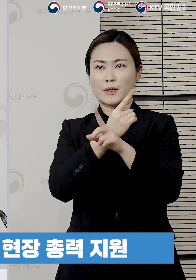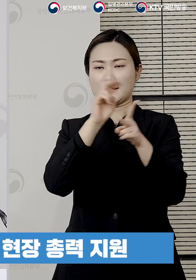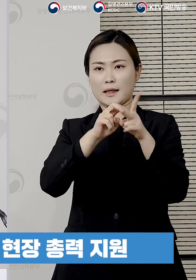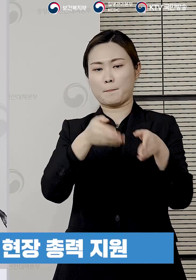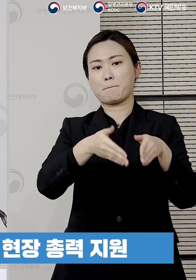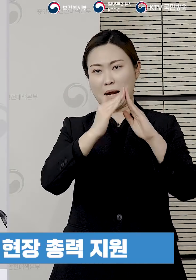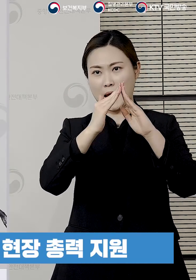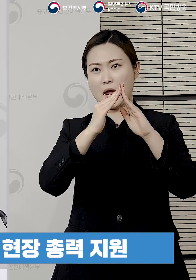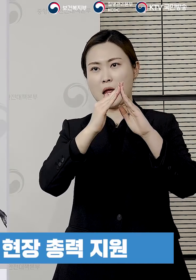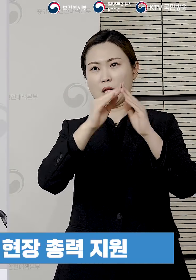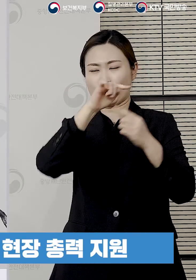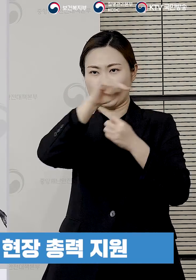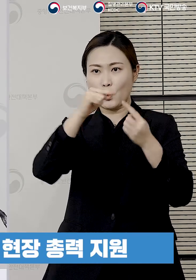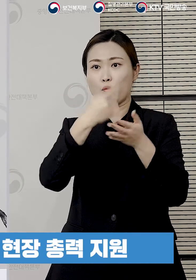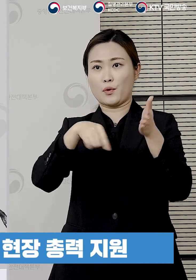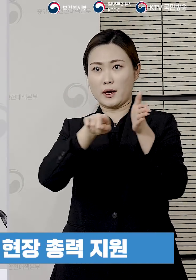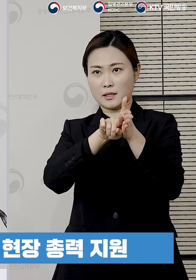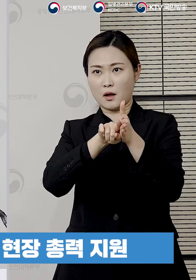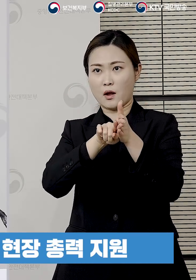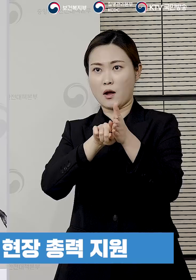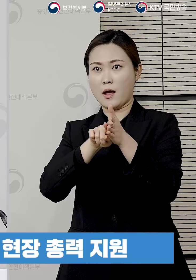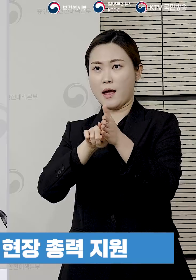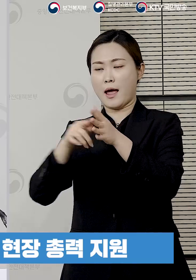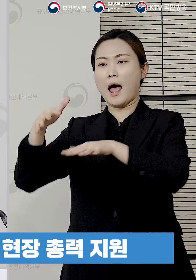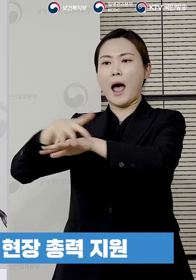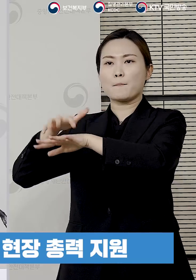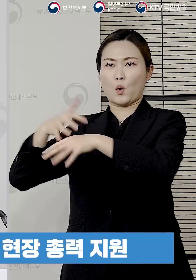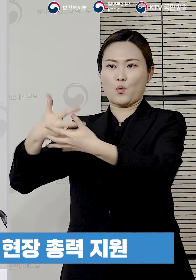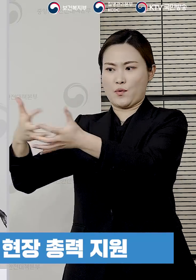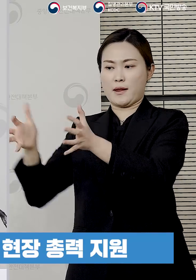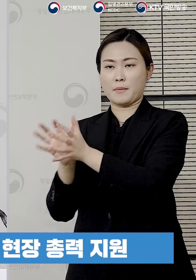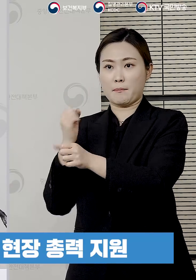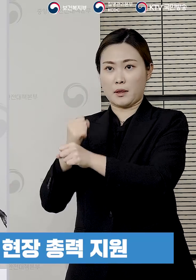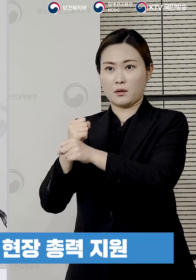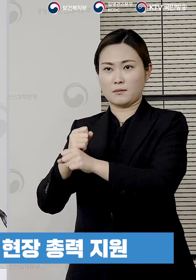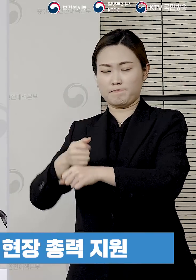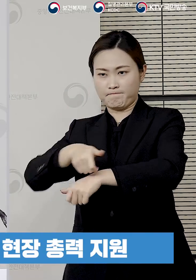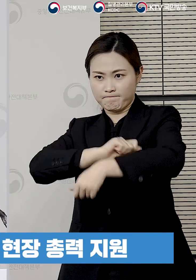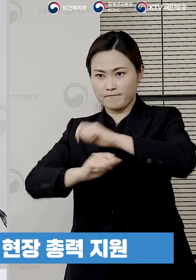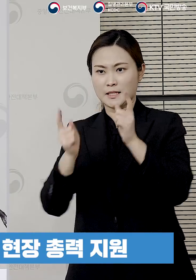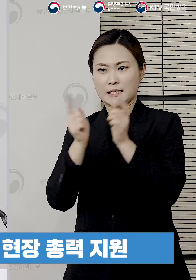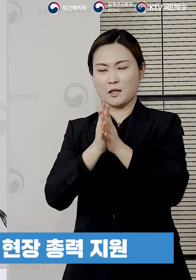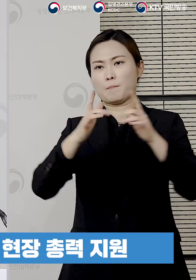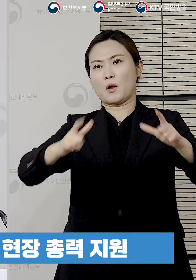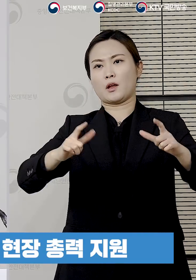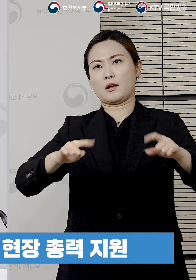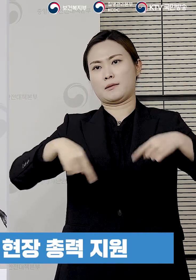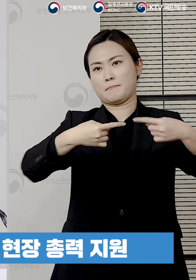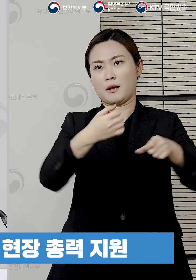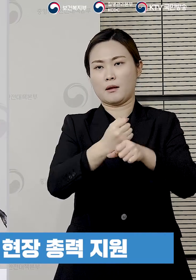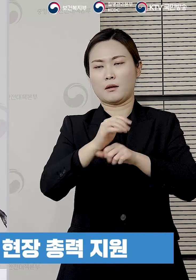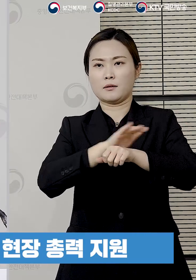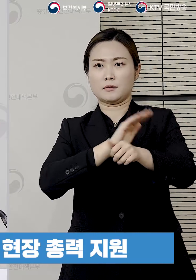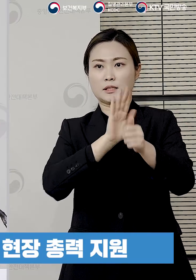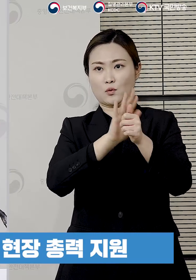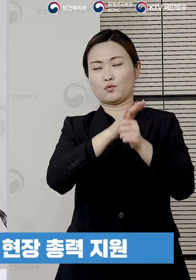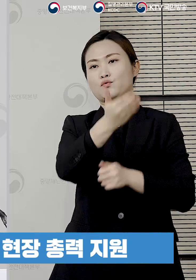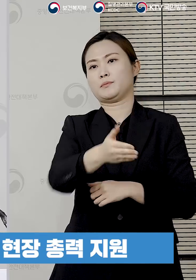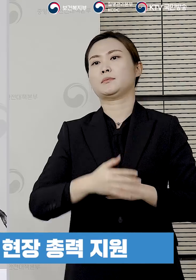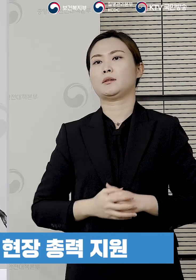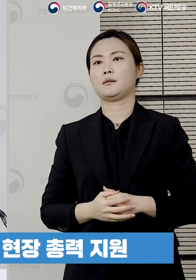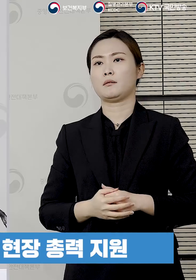생활치료센터 설치와 운영을 지원하기 위하여 관계부처 정부합동지원단을 구성해 현장에서 총력 지원하고